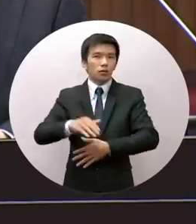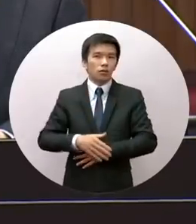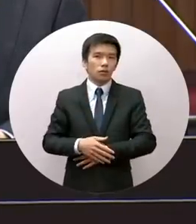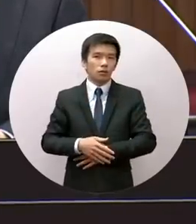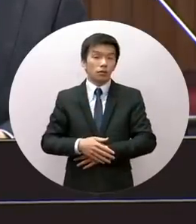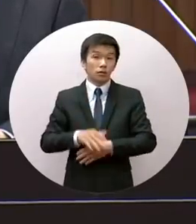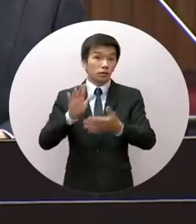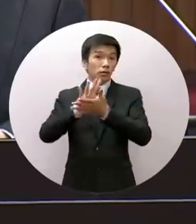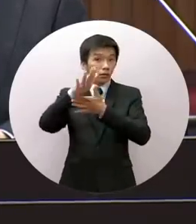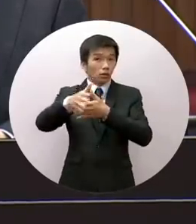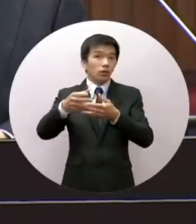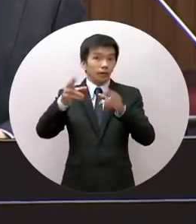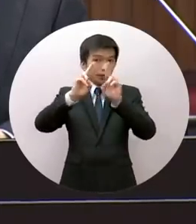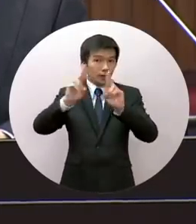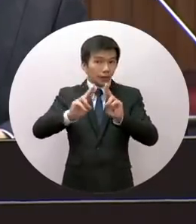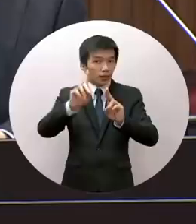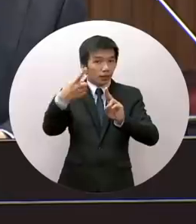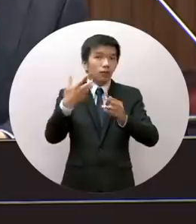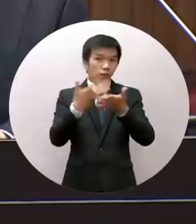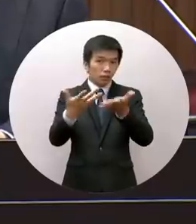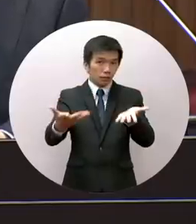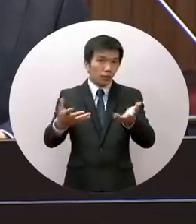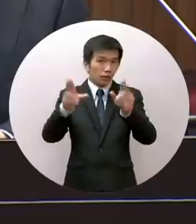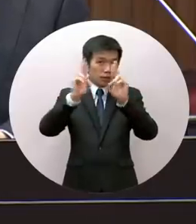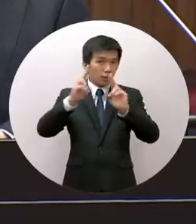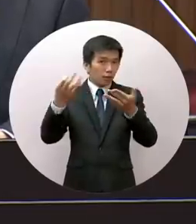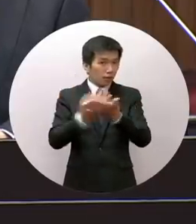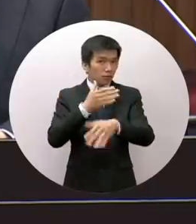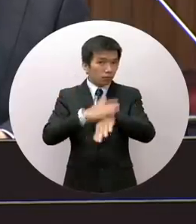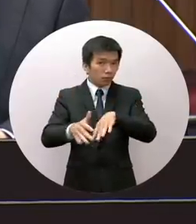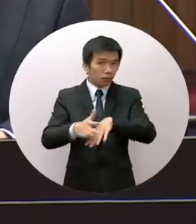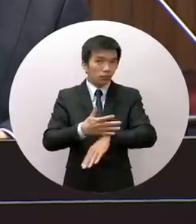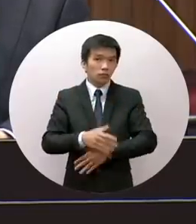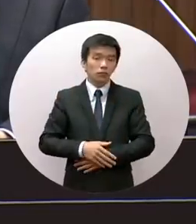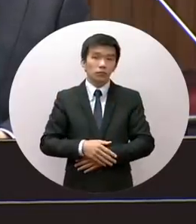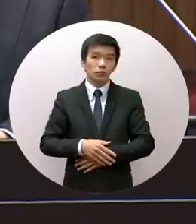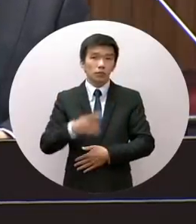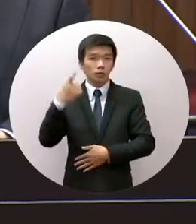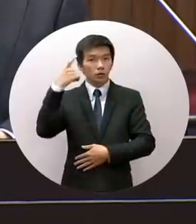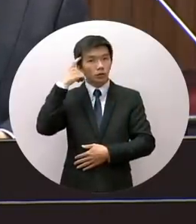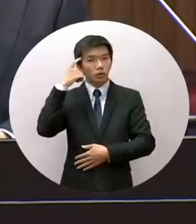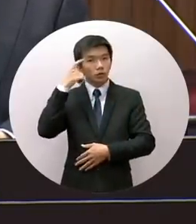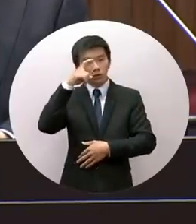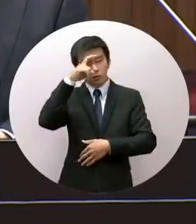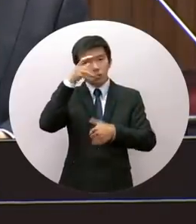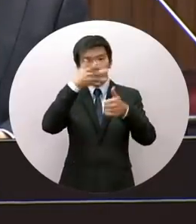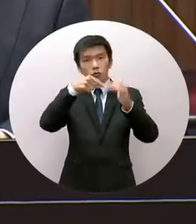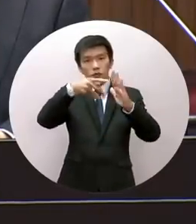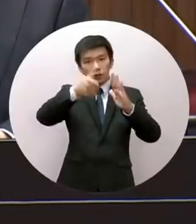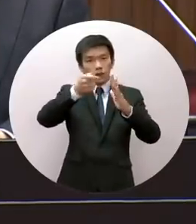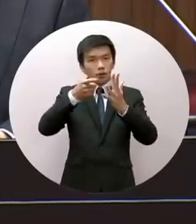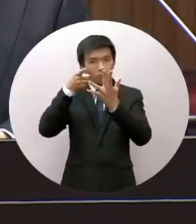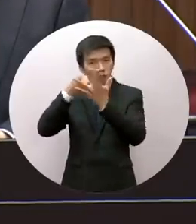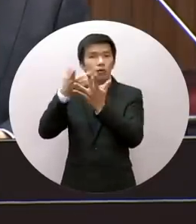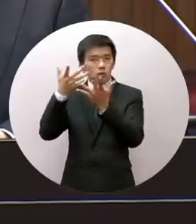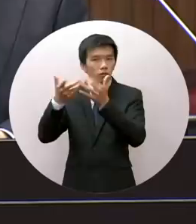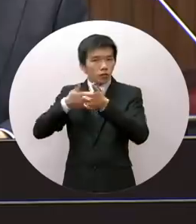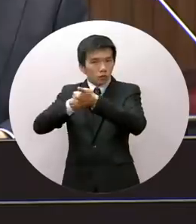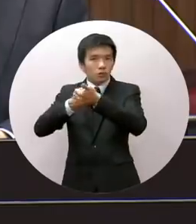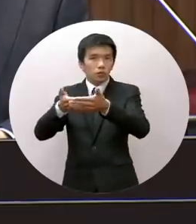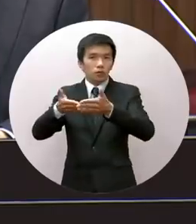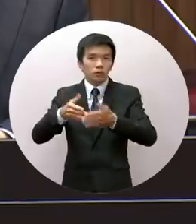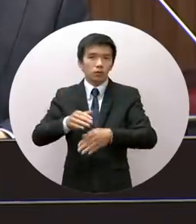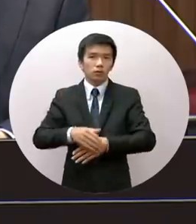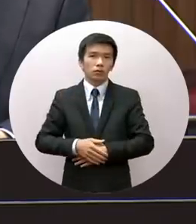电怎么办？到底会不会缺电？我也希望院长好好的去了解。 好，